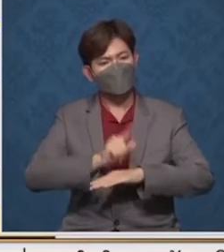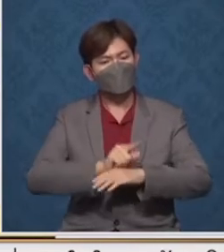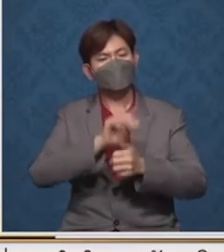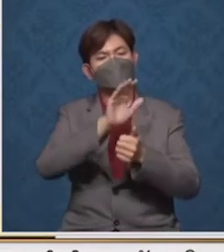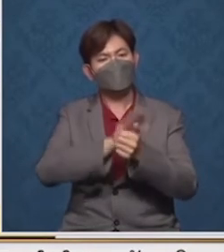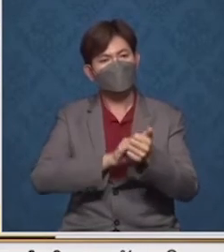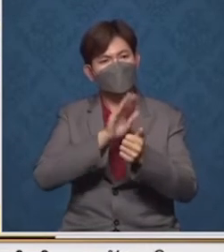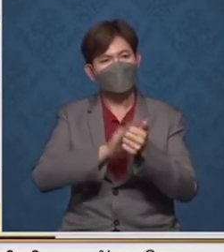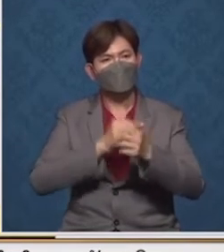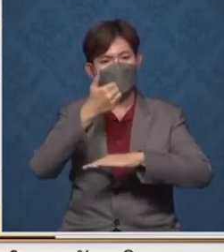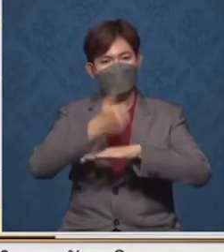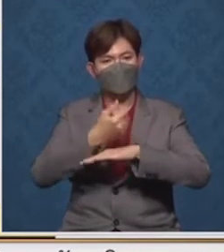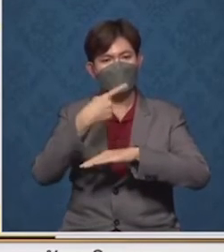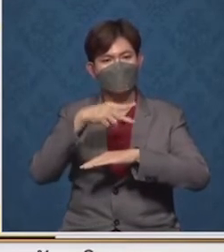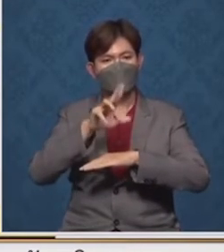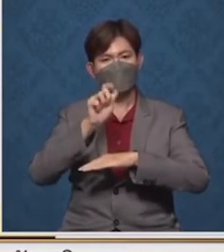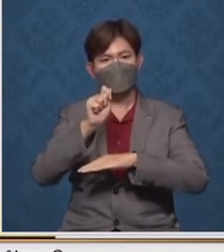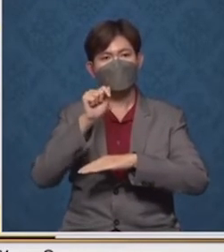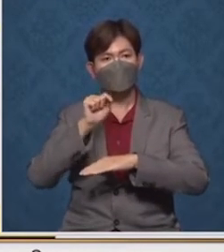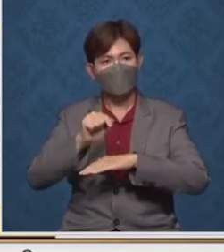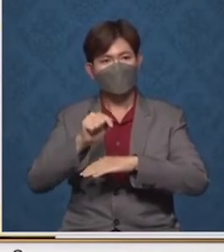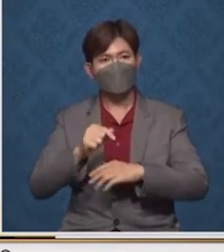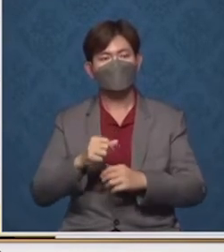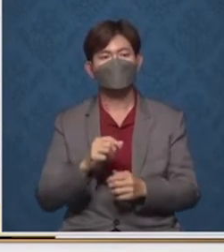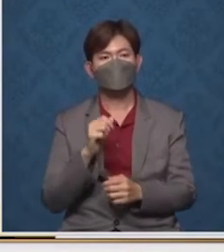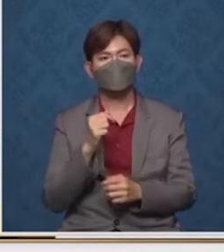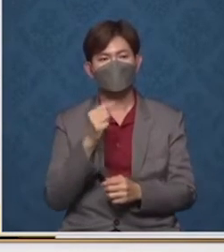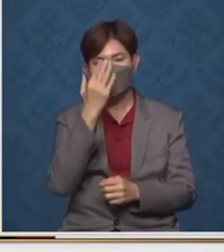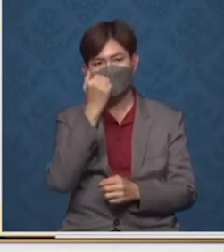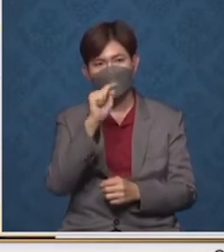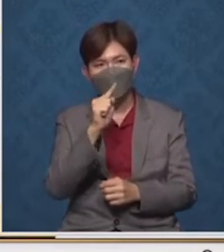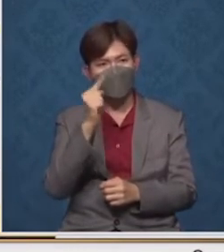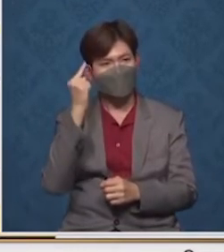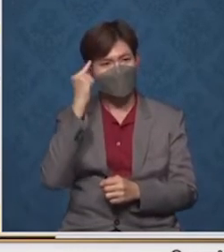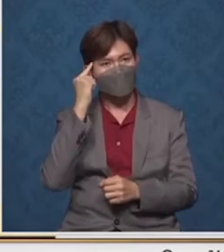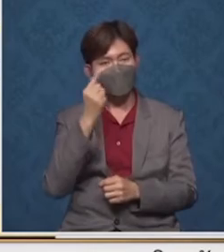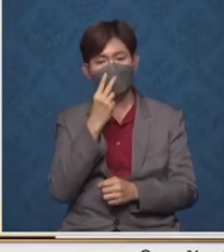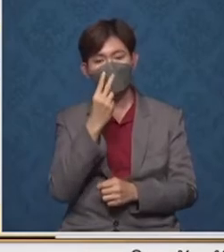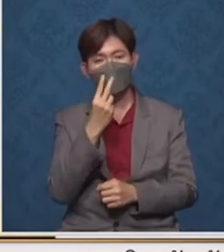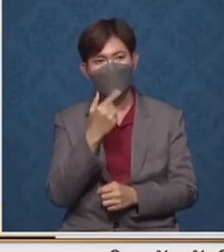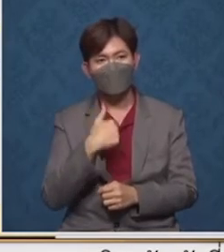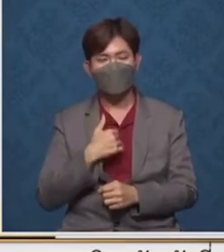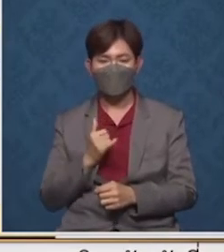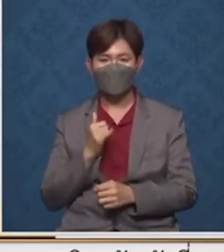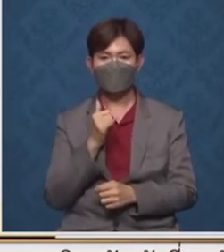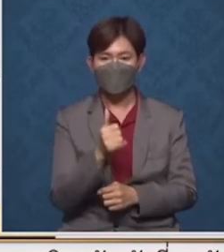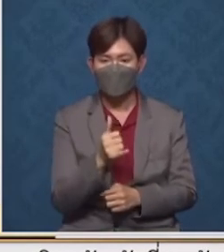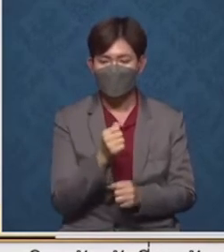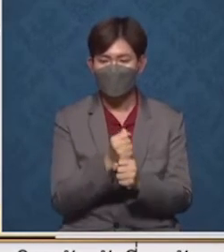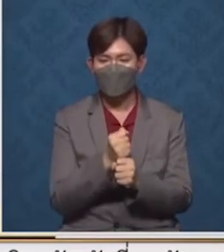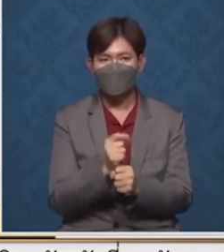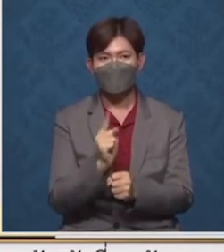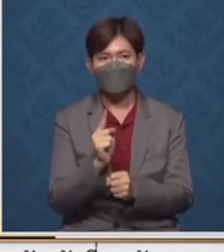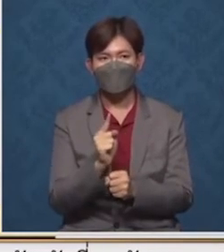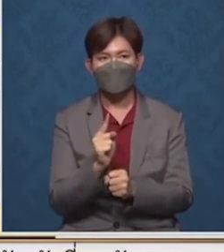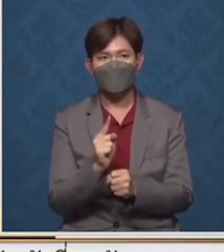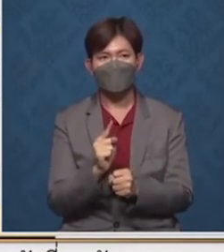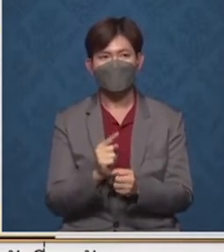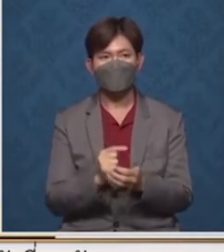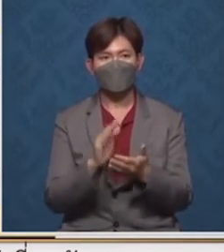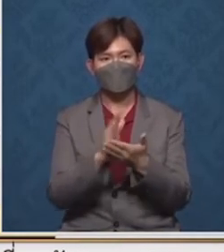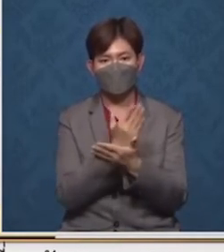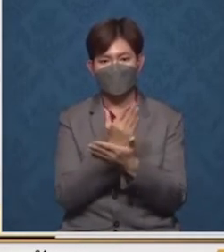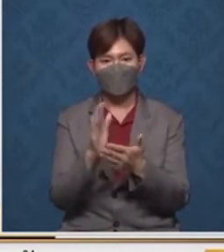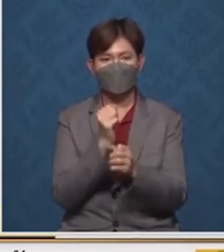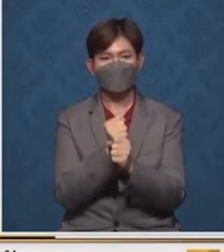การเภสัชมากเลยครับท่านกำลังจะเอาตัวท่านไปพิสูจน์คดีนี่ไงคดีที่ผมบอกเนี่ยแบ่งงาน